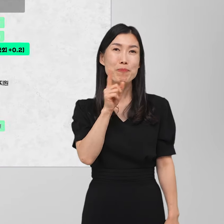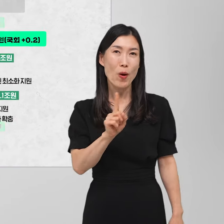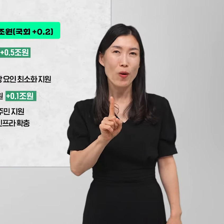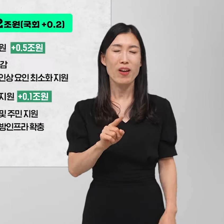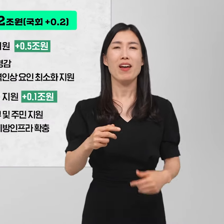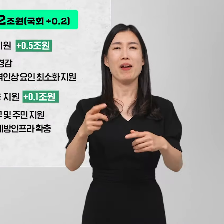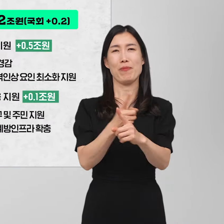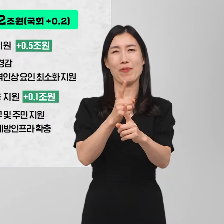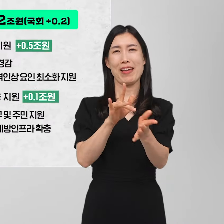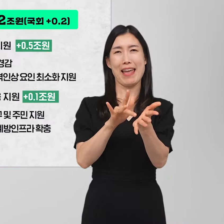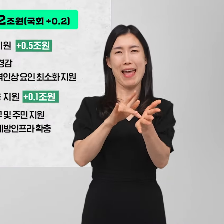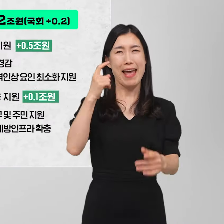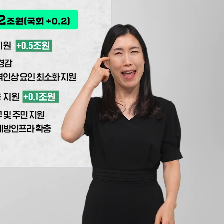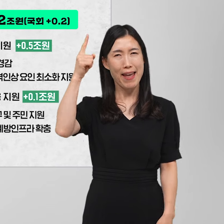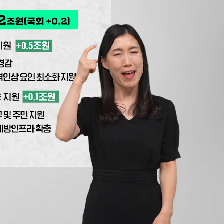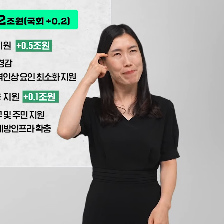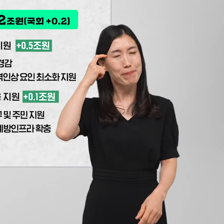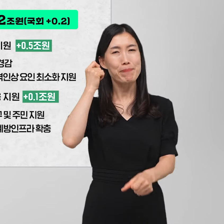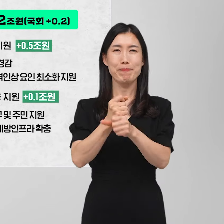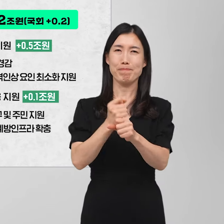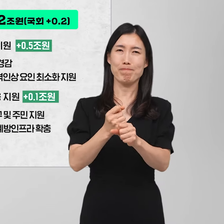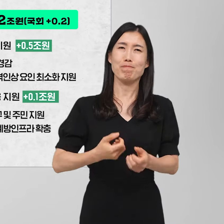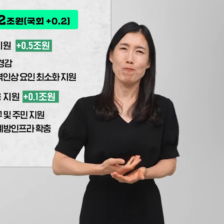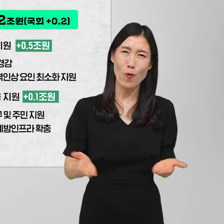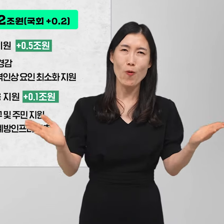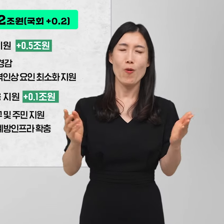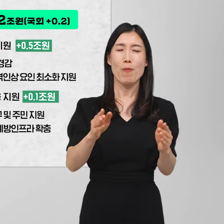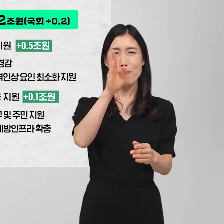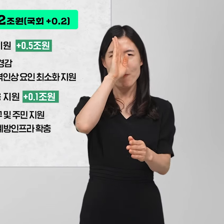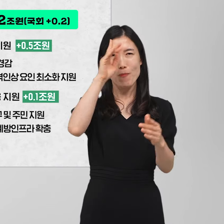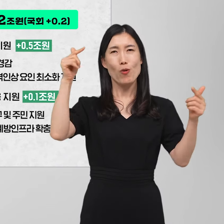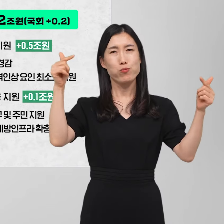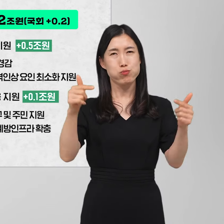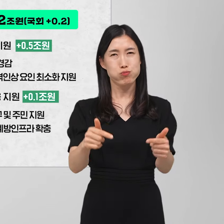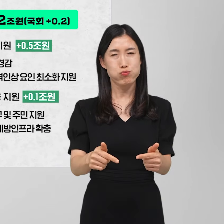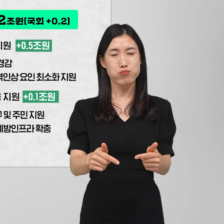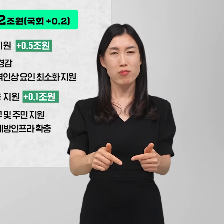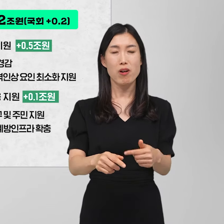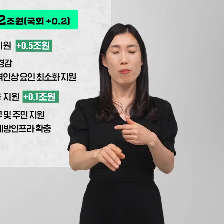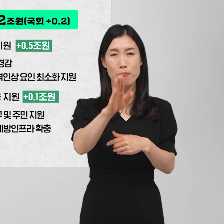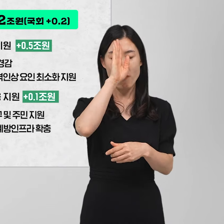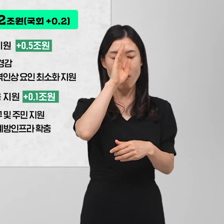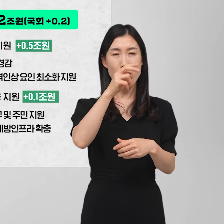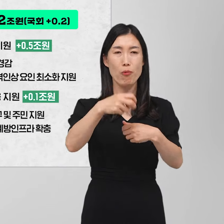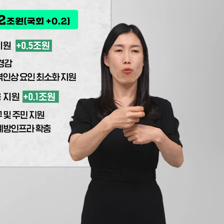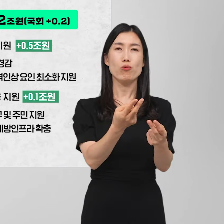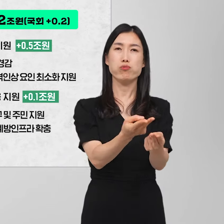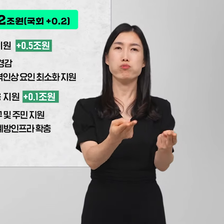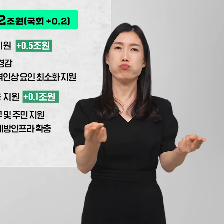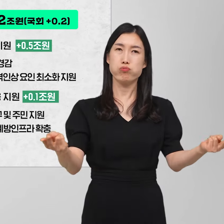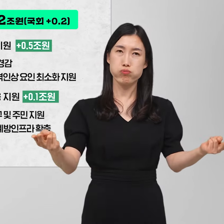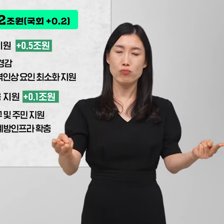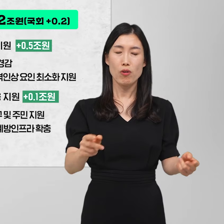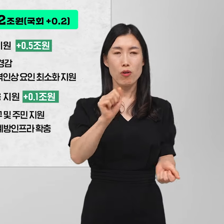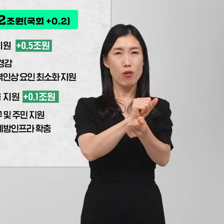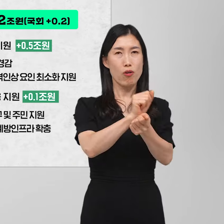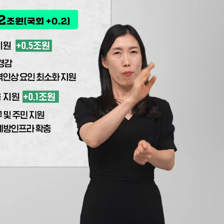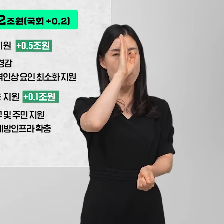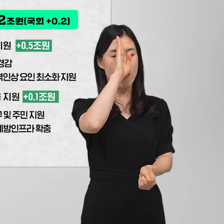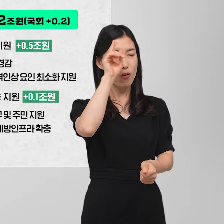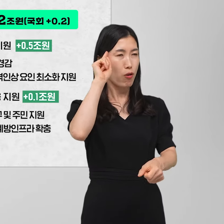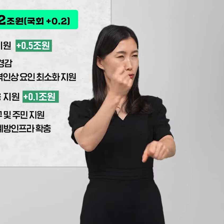민생 물가 안정 분야가 있습니다. 좀 더 취약계층이나 아주 특별한 어떤 상황에 처해 있는 분들을 위한